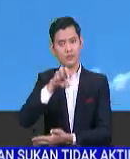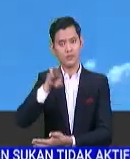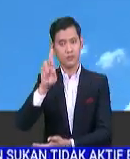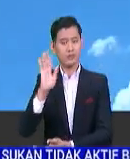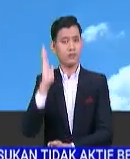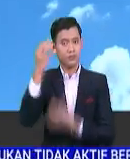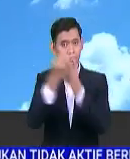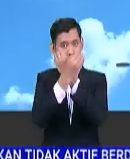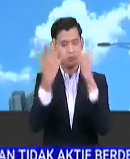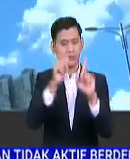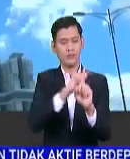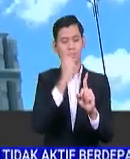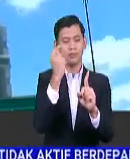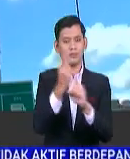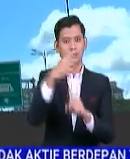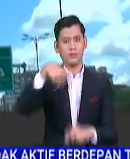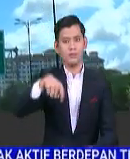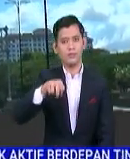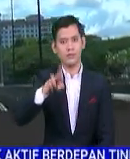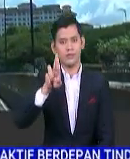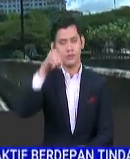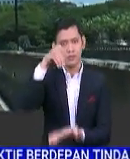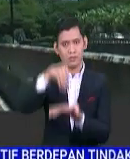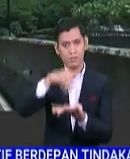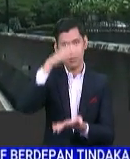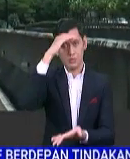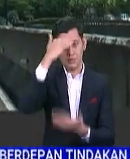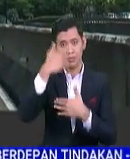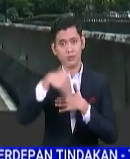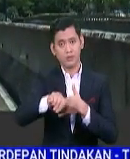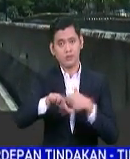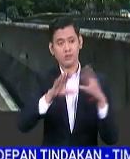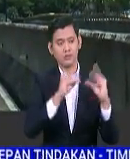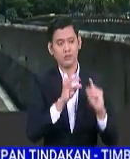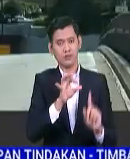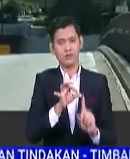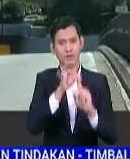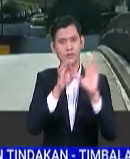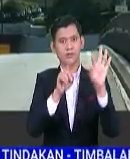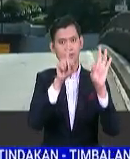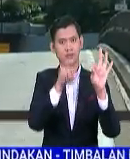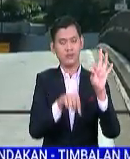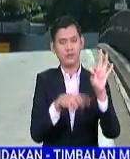dijangka mengumumkan tarikh PRU DUN Johor selepas mengadakan mesyuarat khas pada 9 Februari ini.